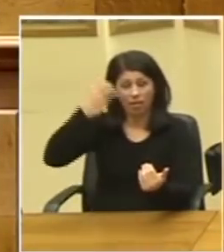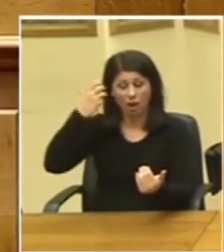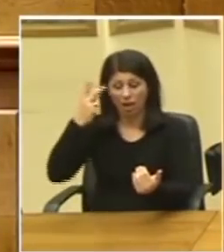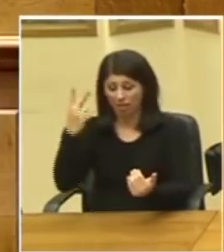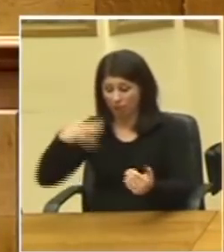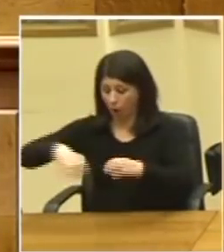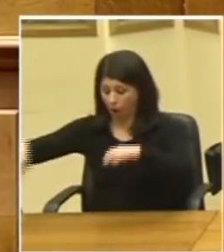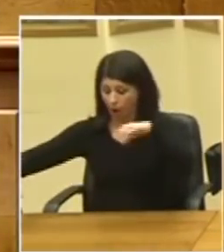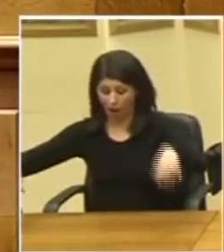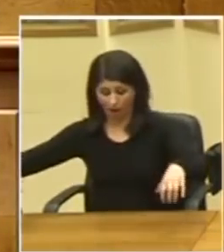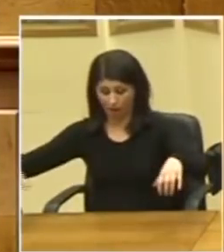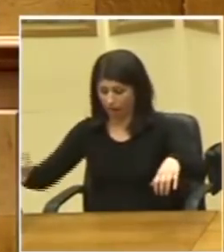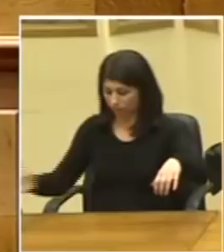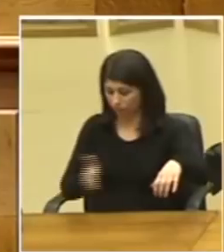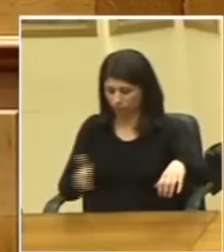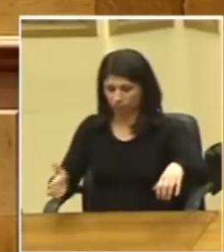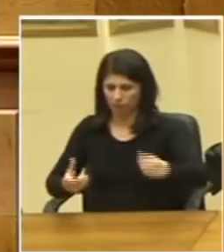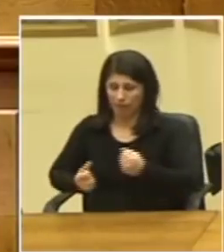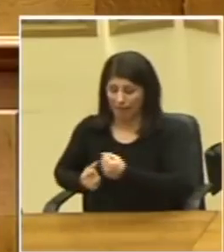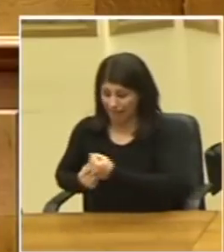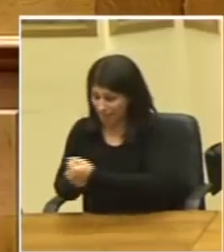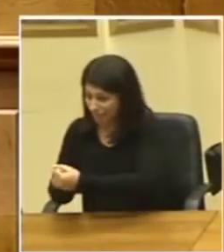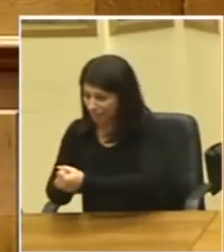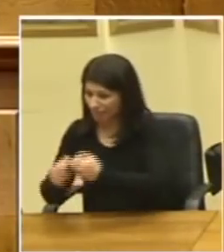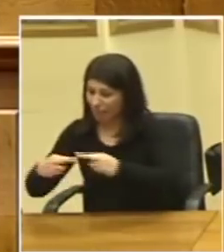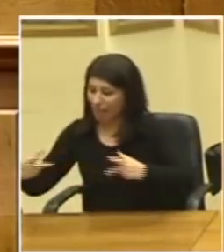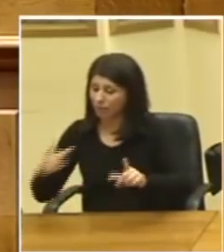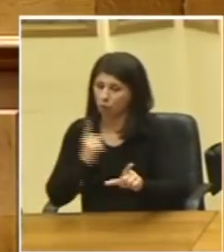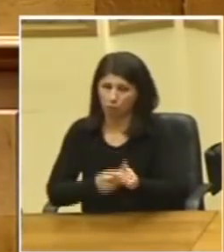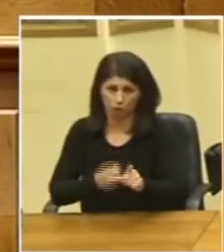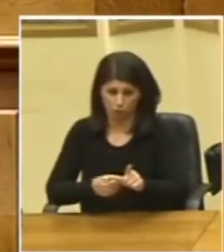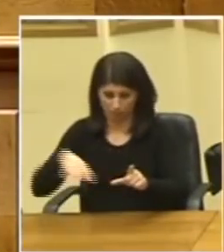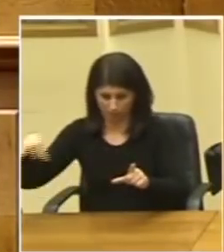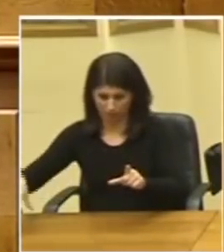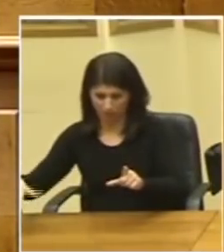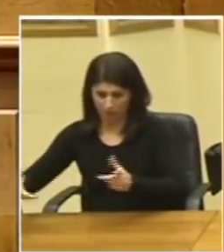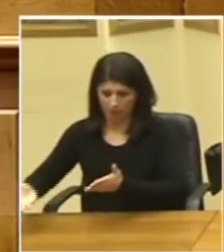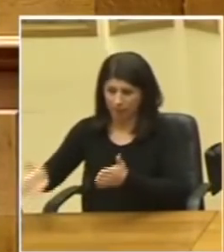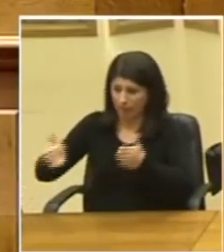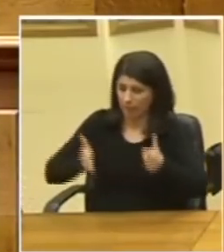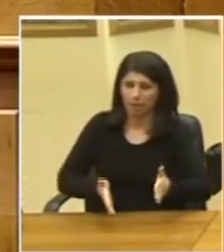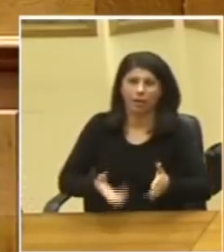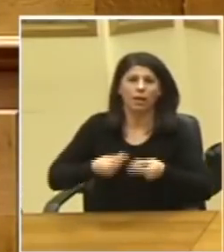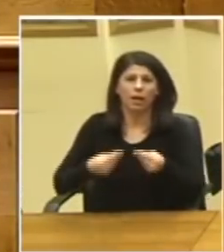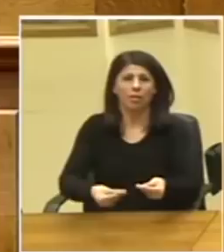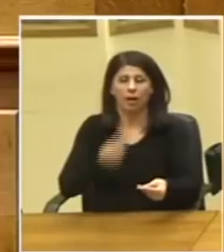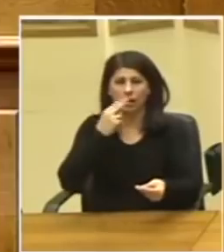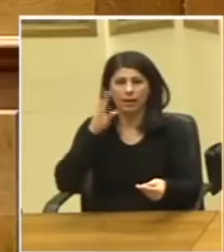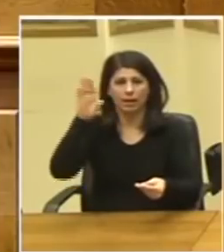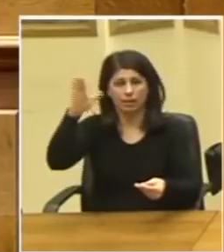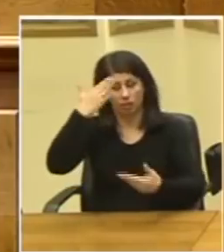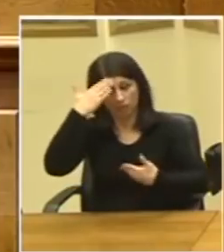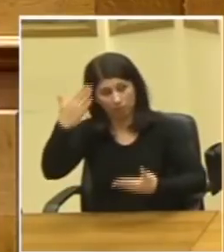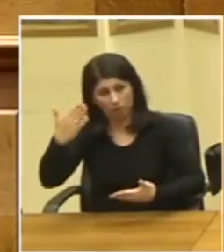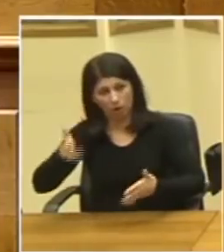την ενίσχυση του αντικομουνισμού από τη μια και την απόδοση σε ναζιστές τιμών από την